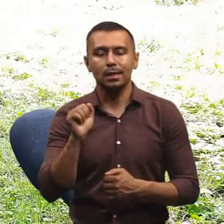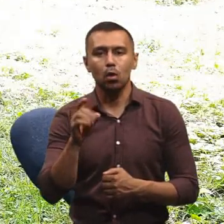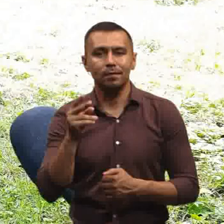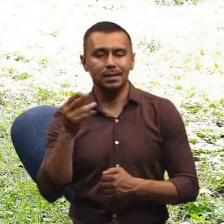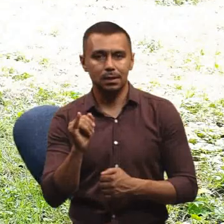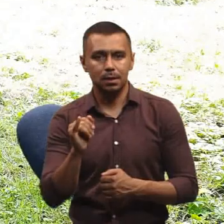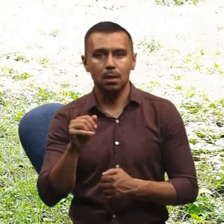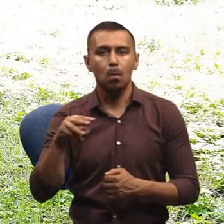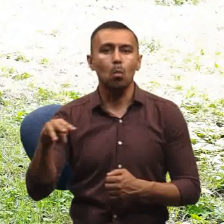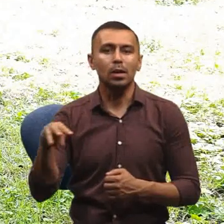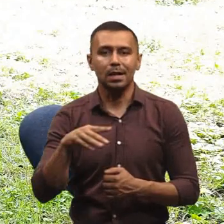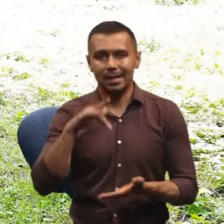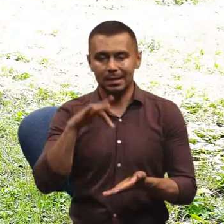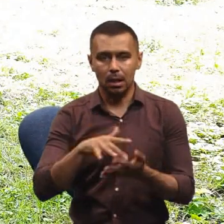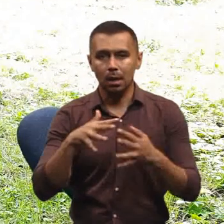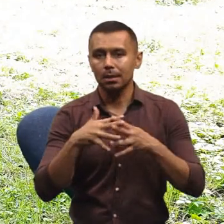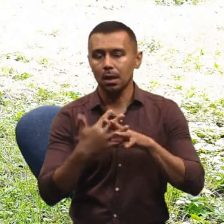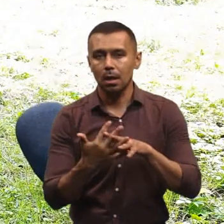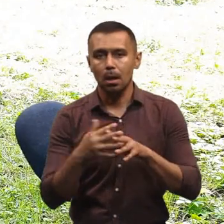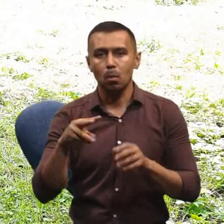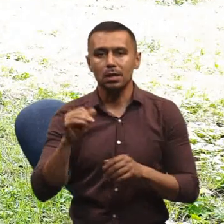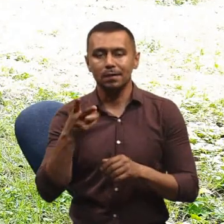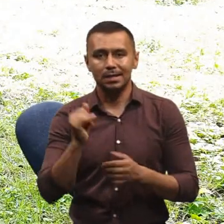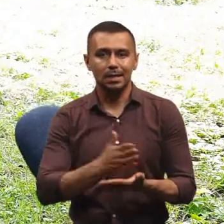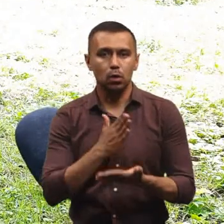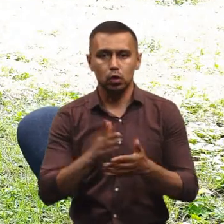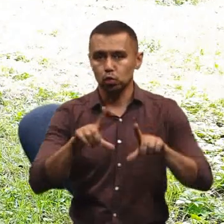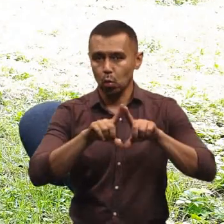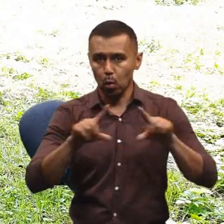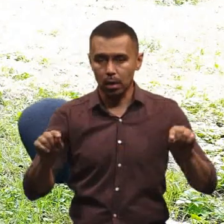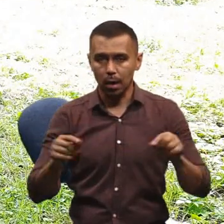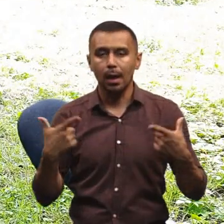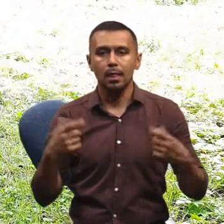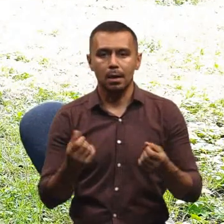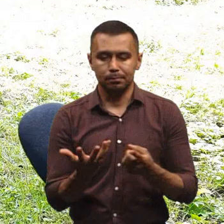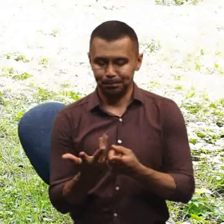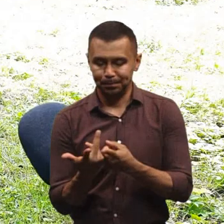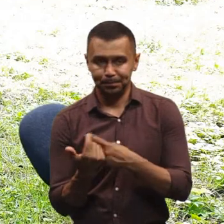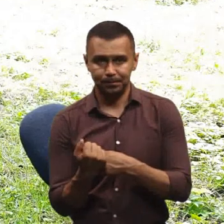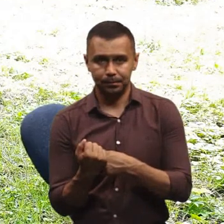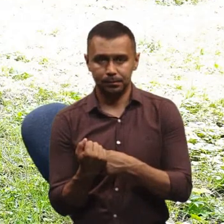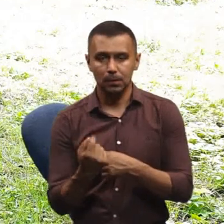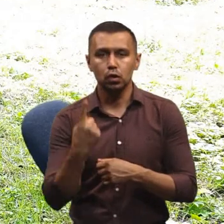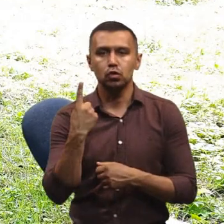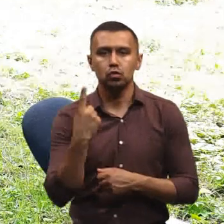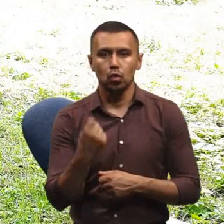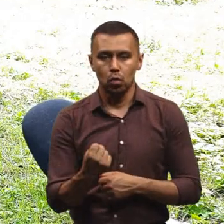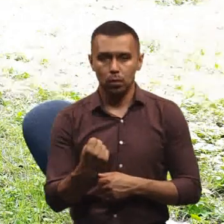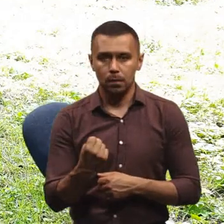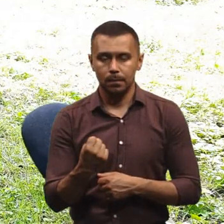москалівці центри села москалівці знаходиться школа які нараховується 100